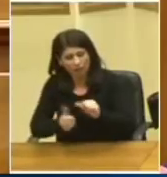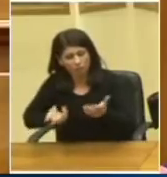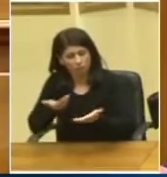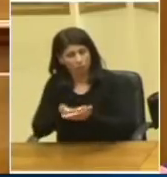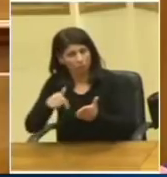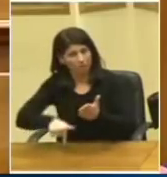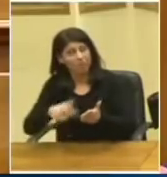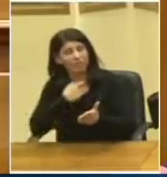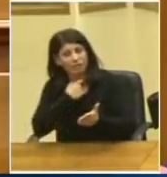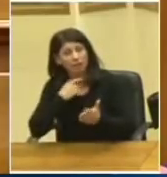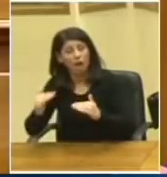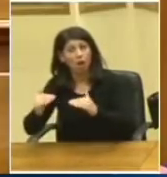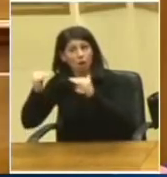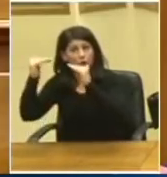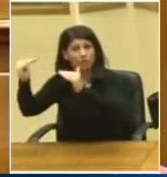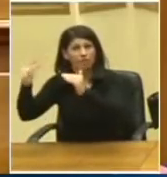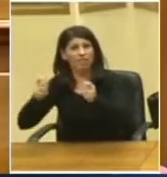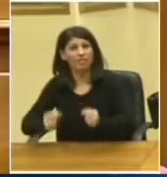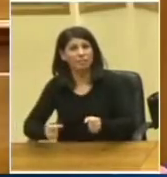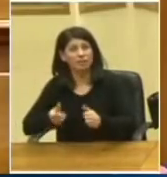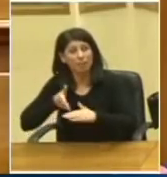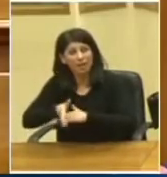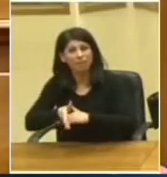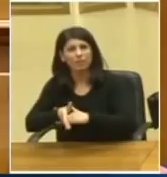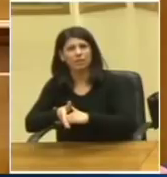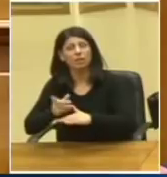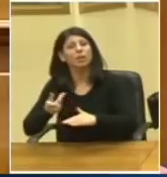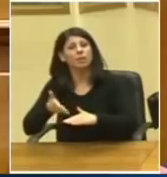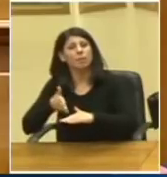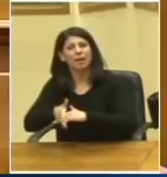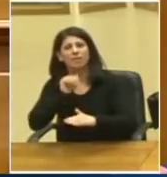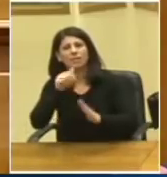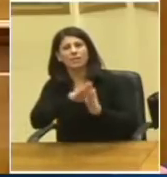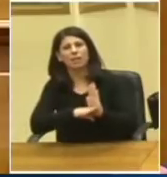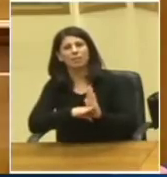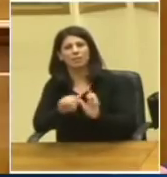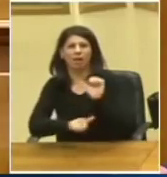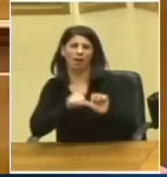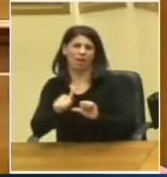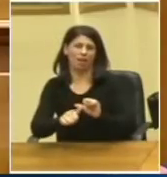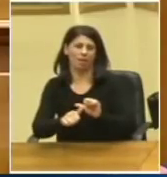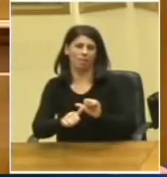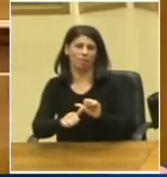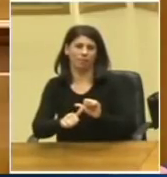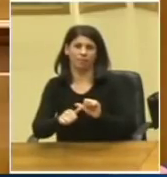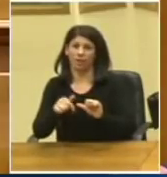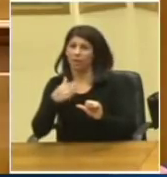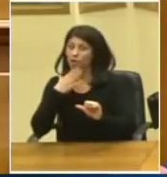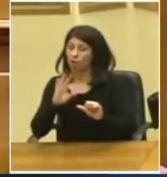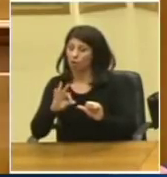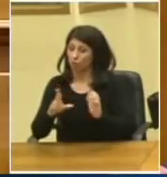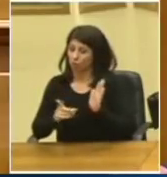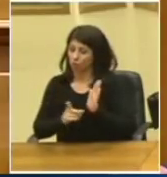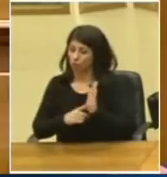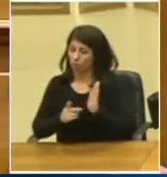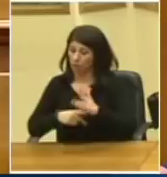και θεωρούμε και κορυφαία θεσμική παρέμβαση την παρέμβαση της συνταγματικής αναθεώρησης. Γιατί σε μια ένομη τάξη όπως η